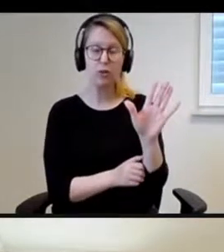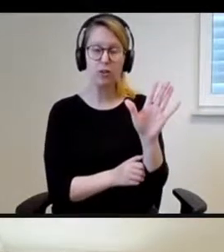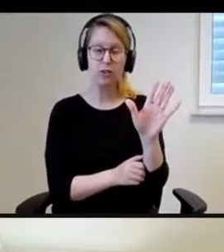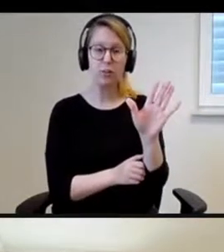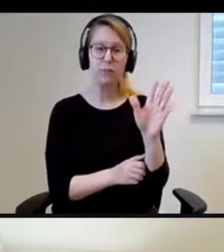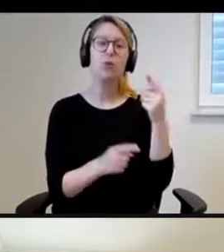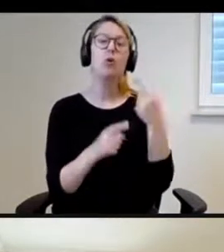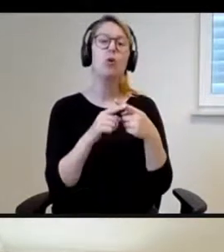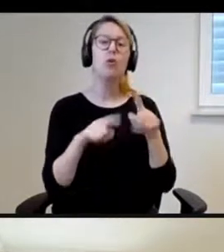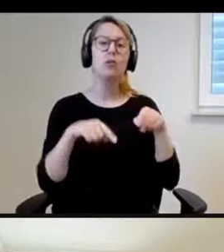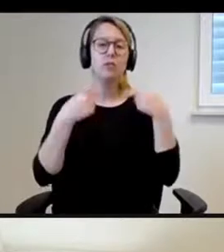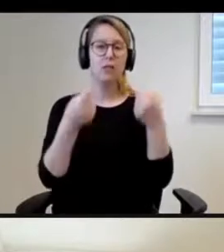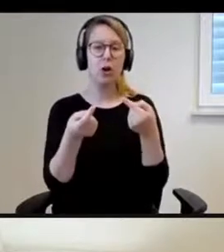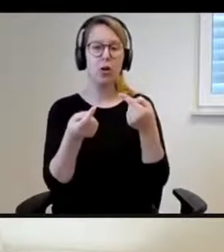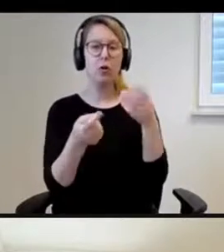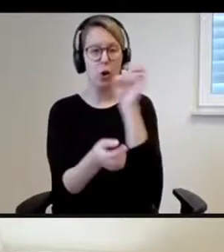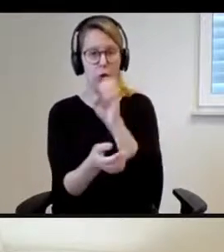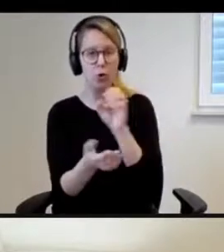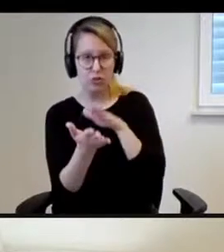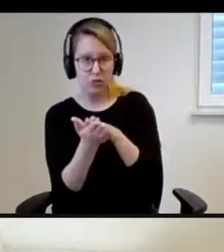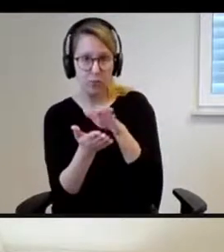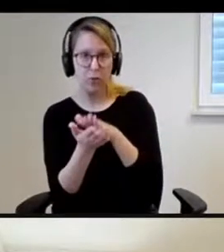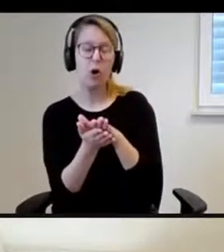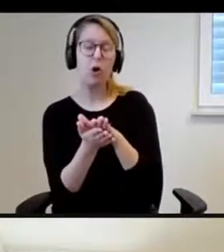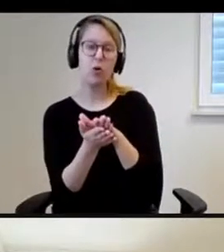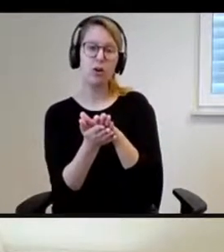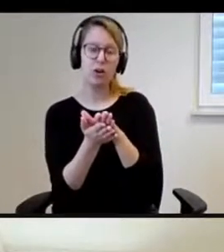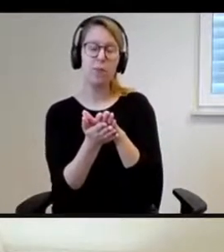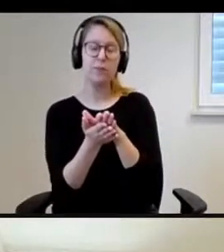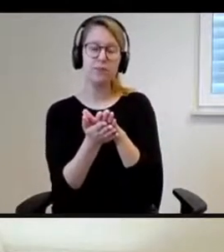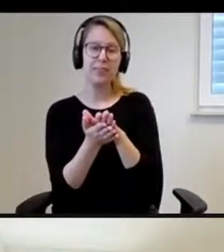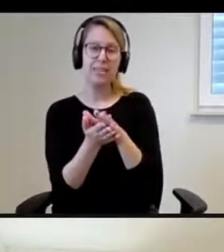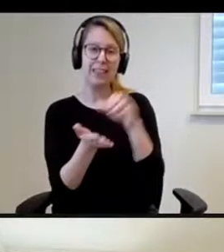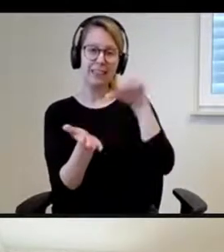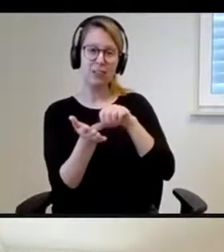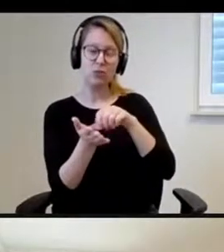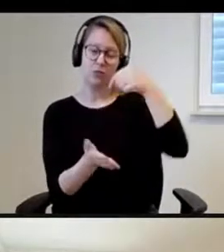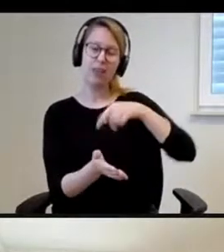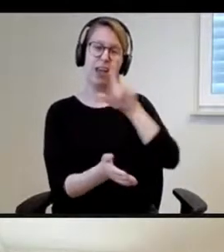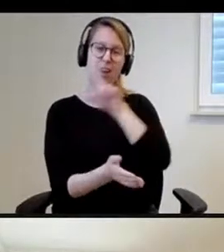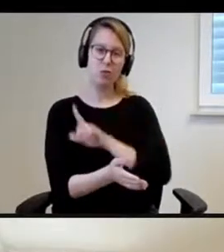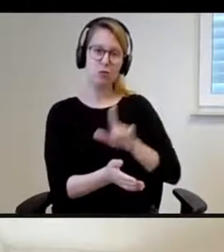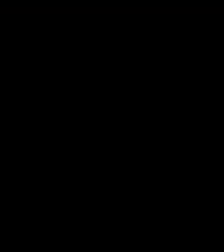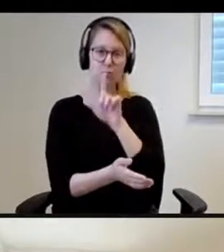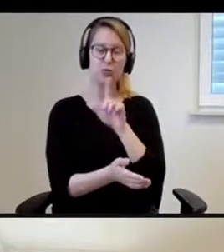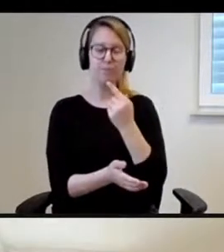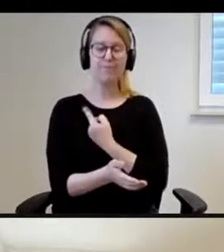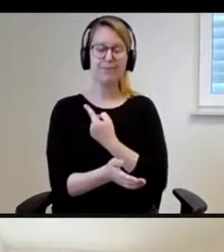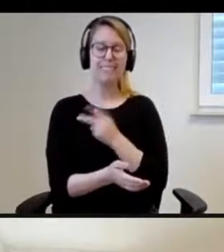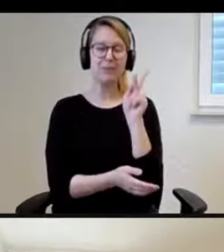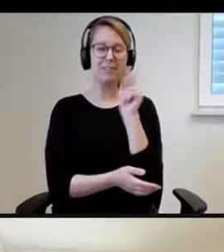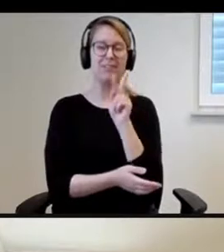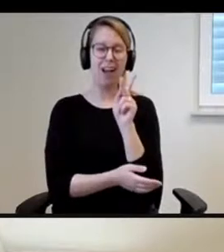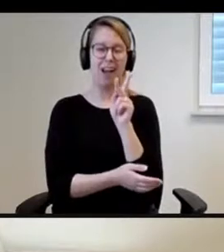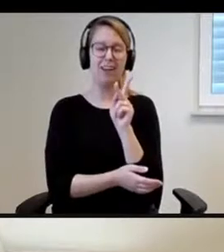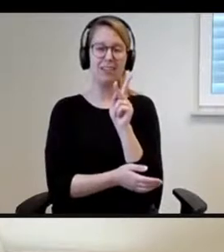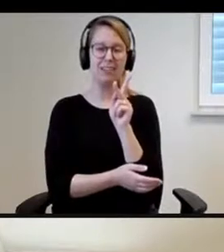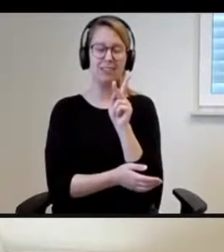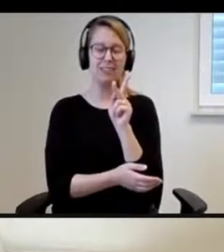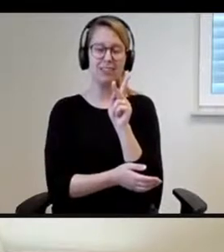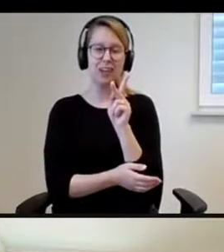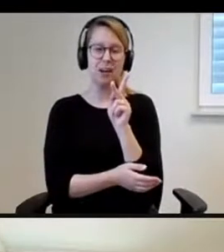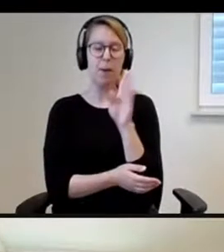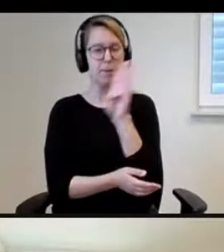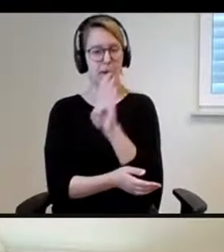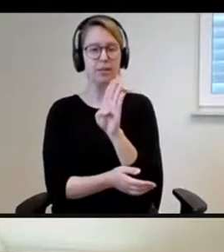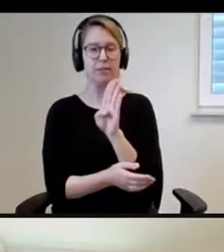Luxembourg, représenté par moi-même. Je suis Karine Bazenach, la directrice du CSC. Notre sujet d'aujourd'hui